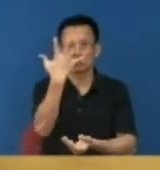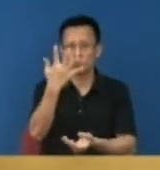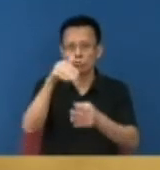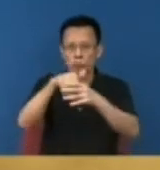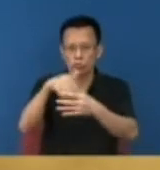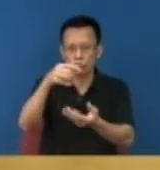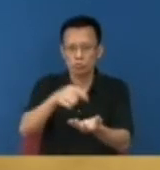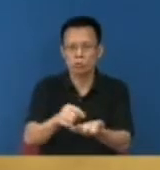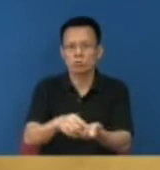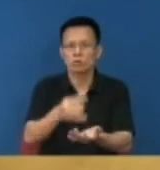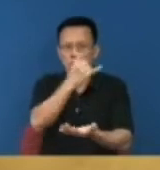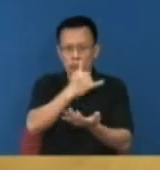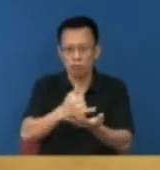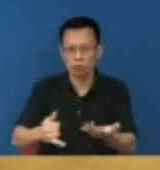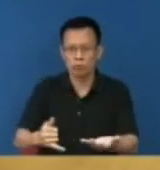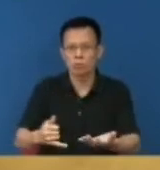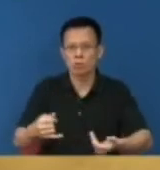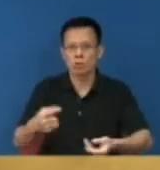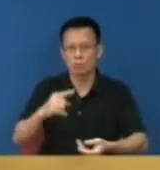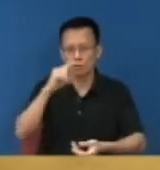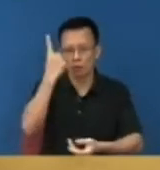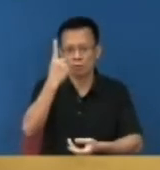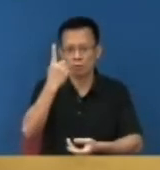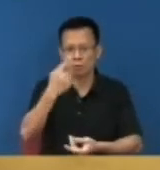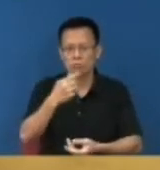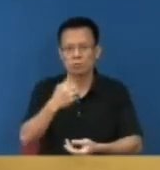職而提出一個單一的訴求，就好像